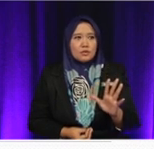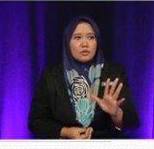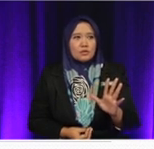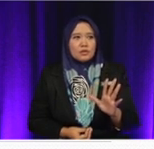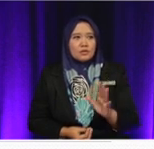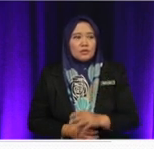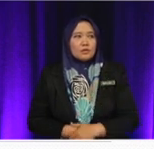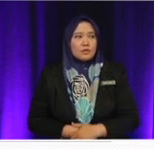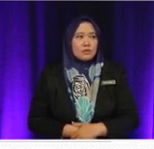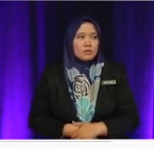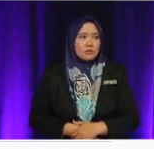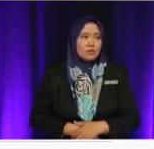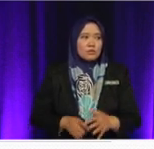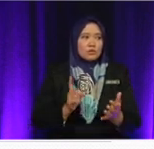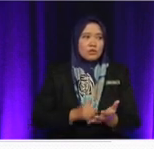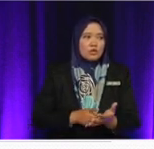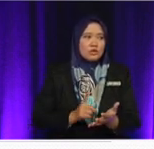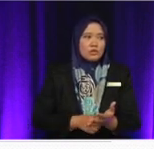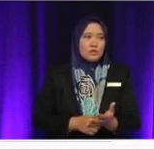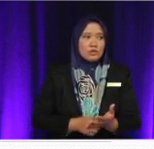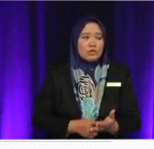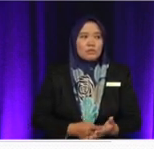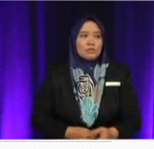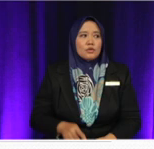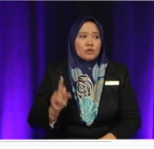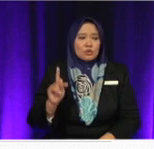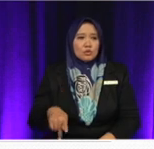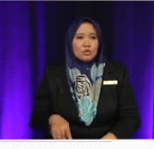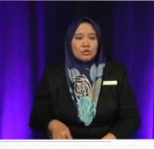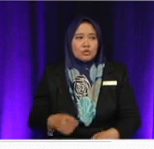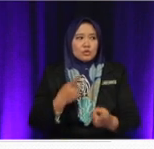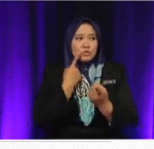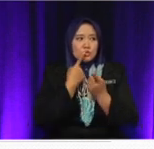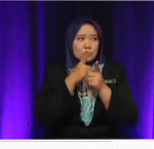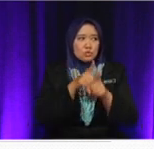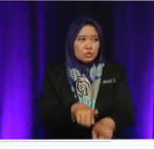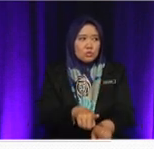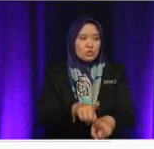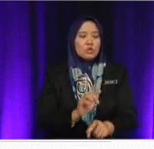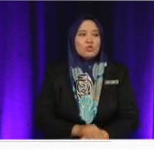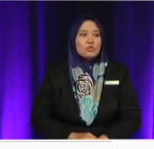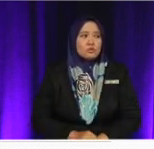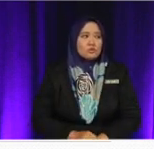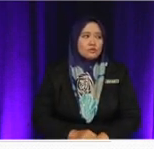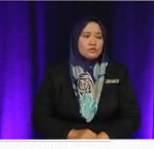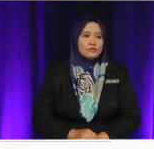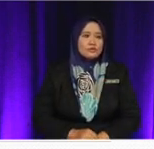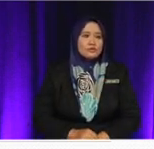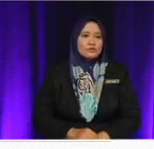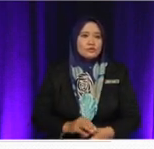Yang seterusnya, rundingan isu yang memerlukan persetujuan supaya semua pihak bersetuju.